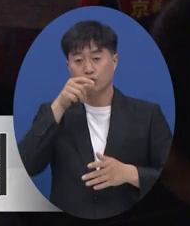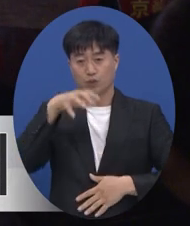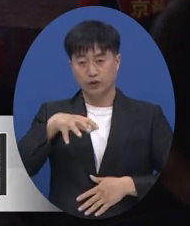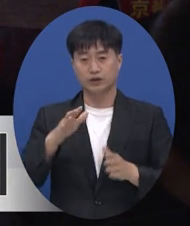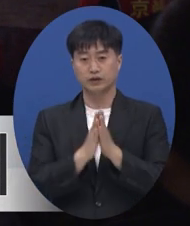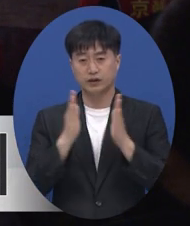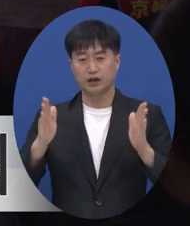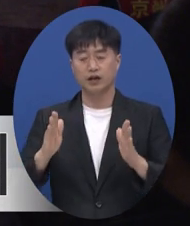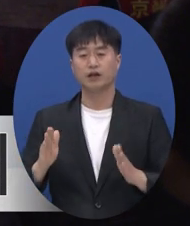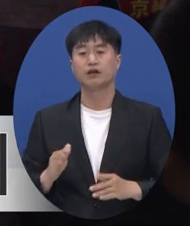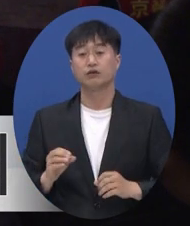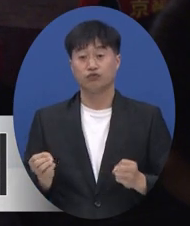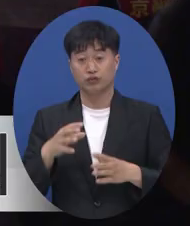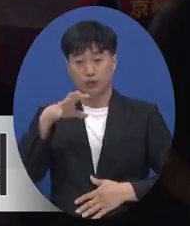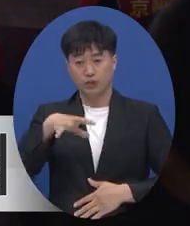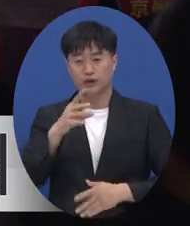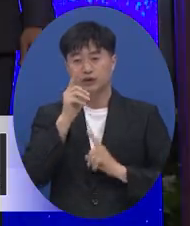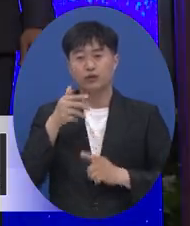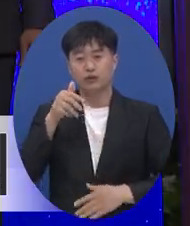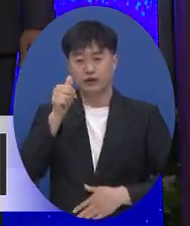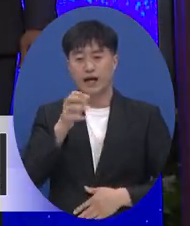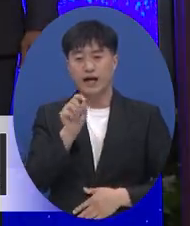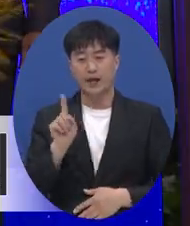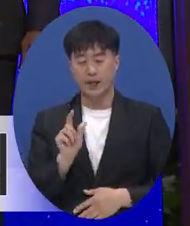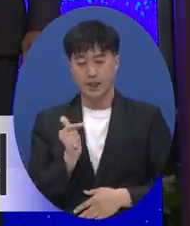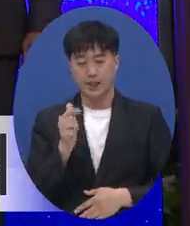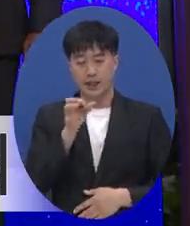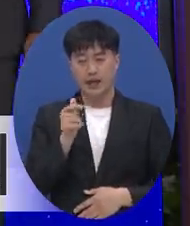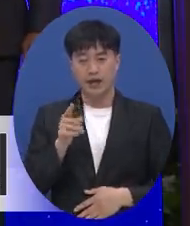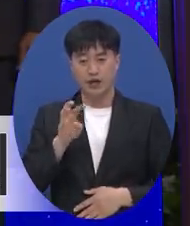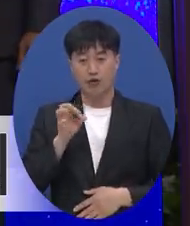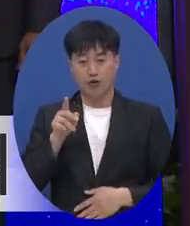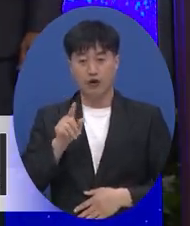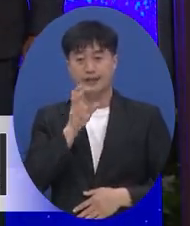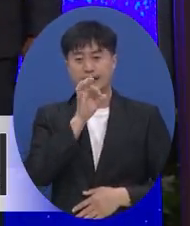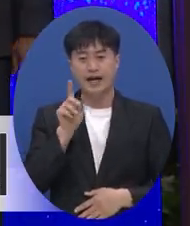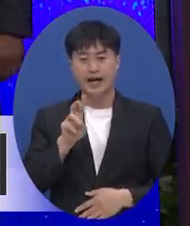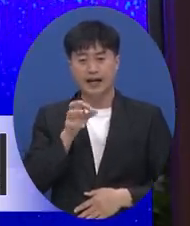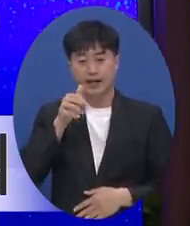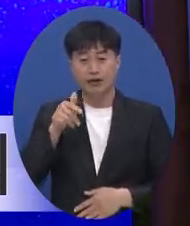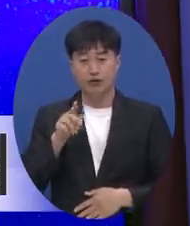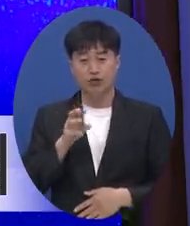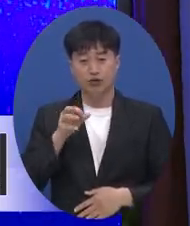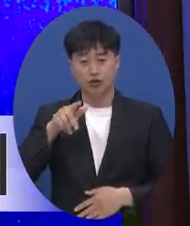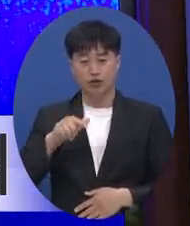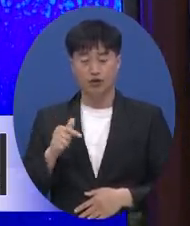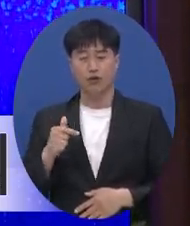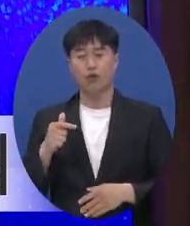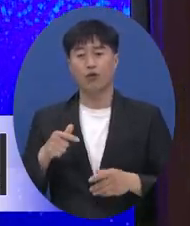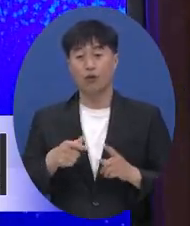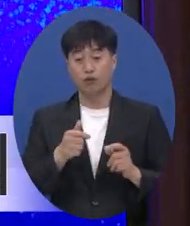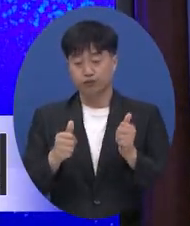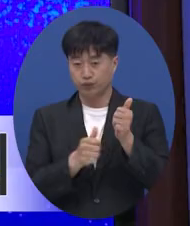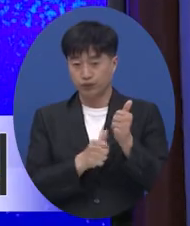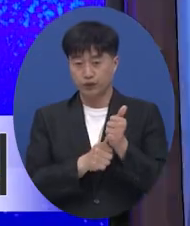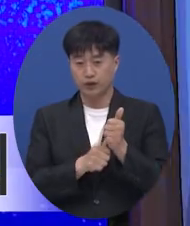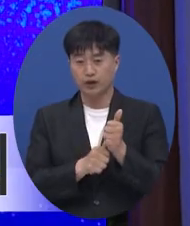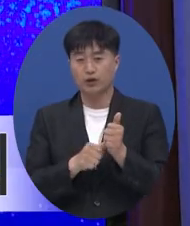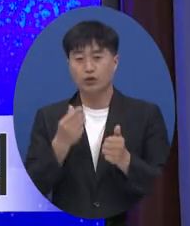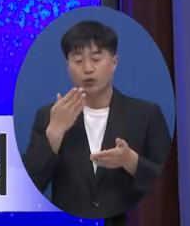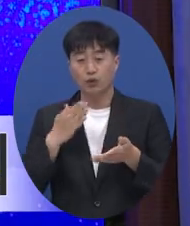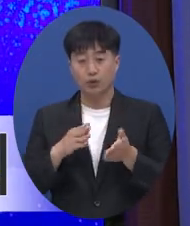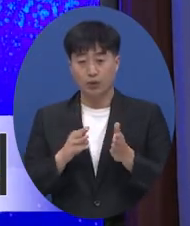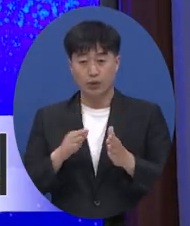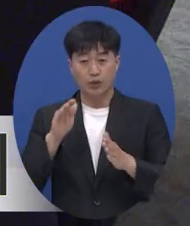결단 시계는 이재명 금비 도지사와 아 내용도 의 부의장 양경석 도 위의 문화 체육 관광 위원회 부위원장 도